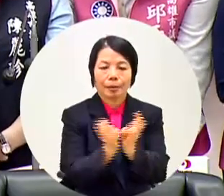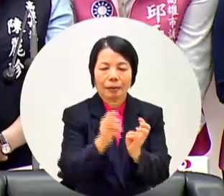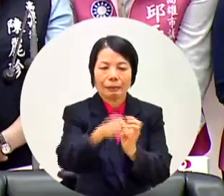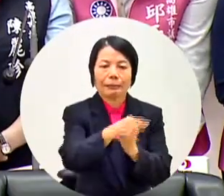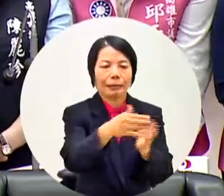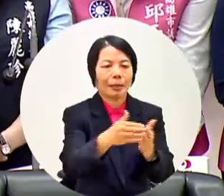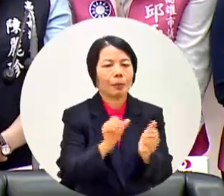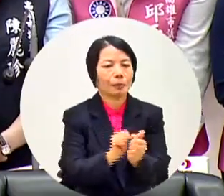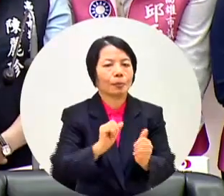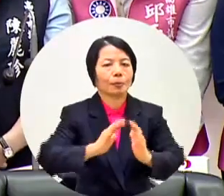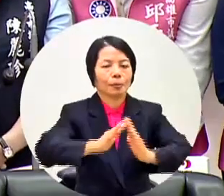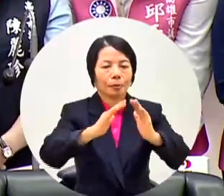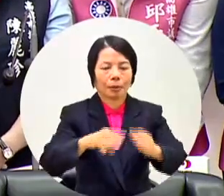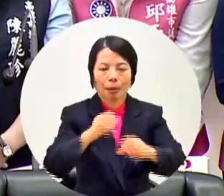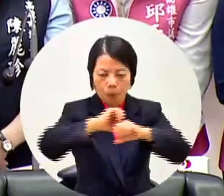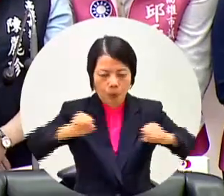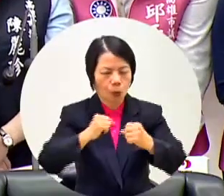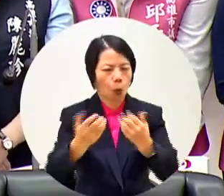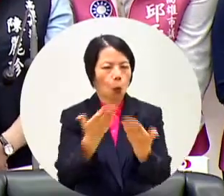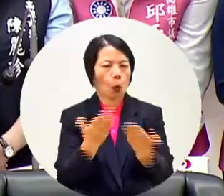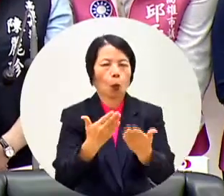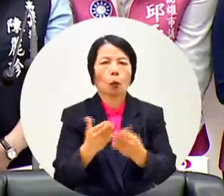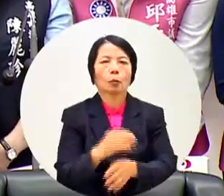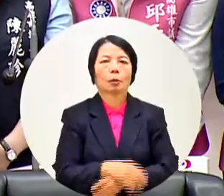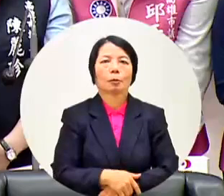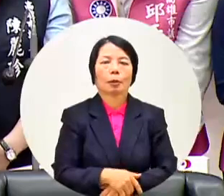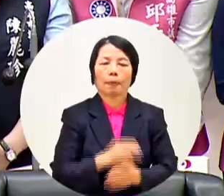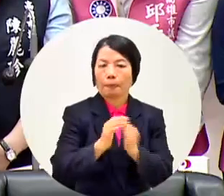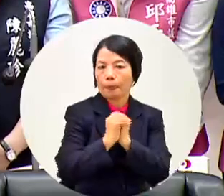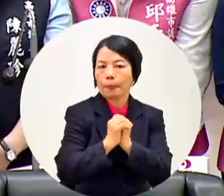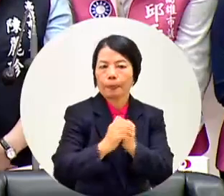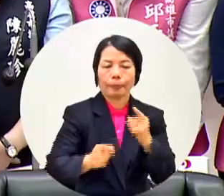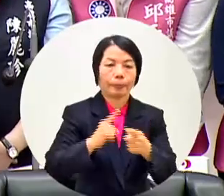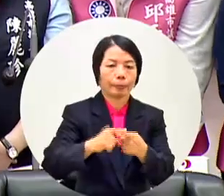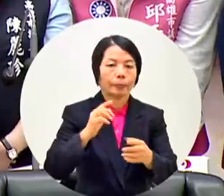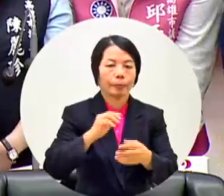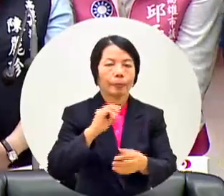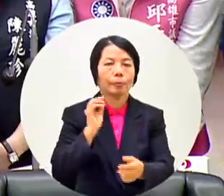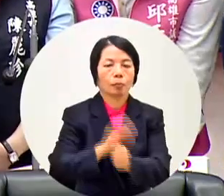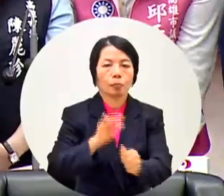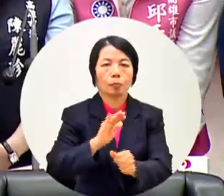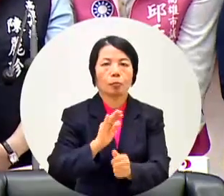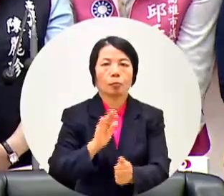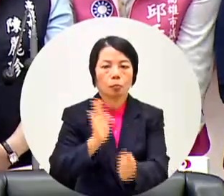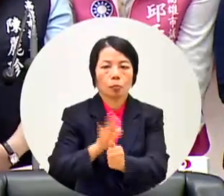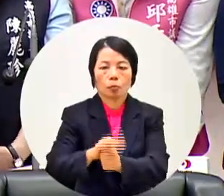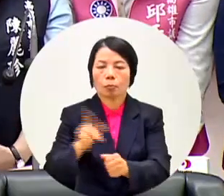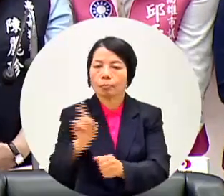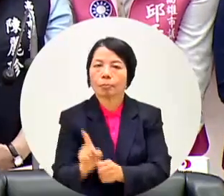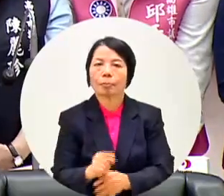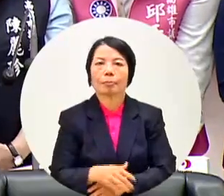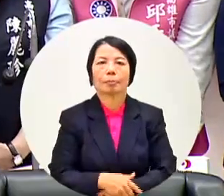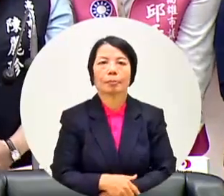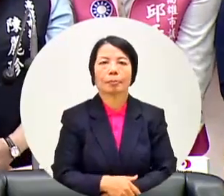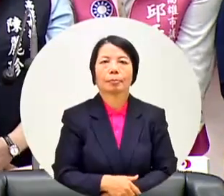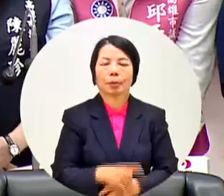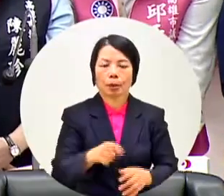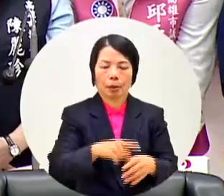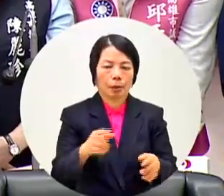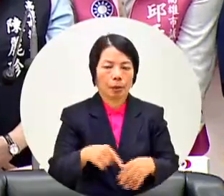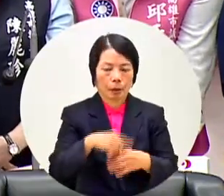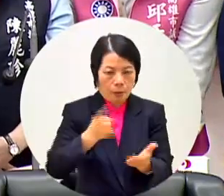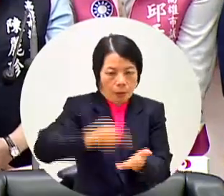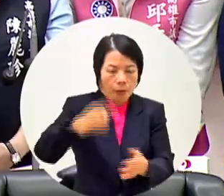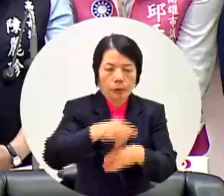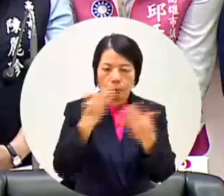下，所有应该要做的事情，让他正本清源的事情，就让他一次可以做到位吧。这是我们需